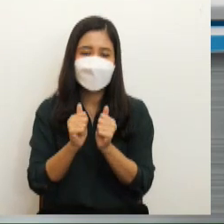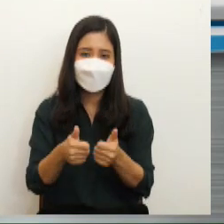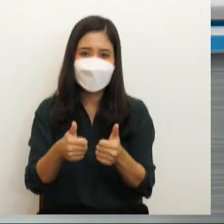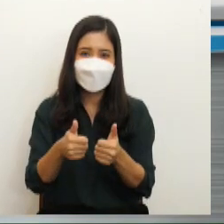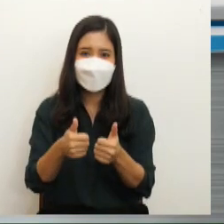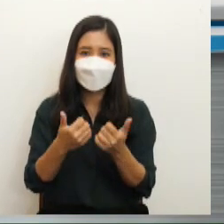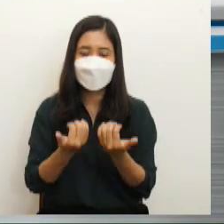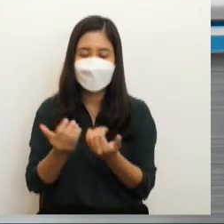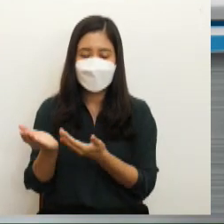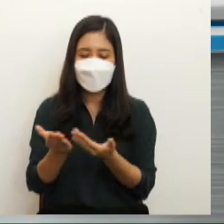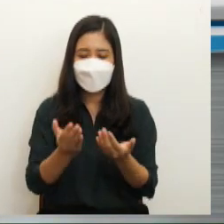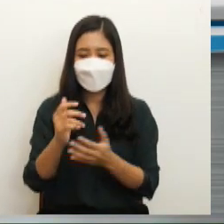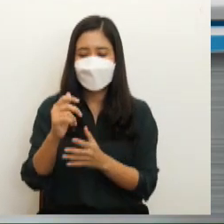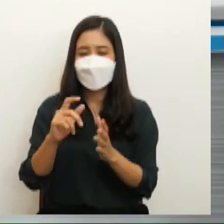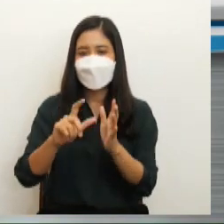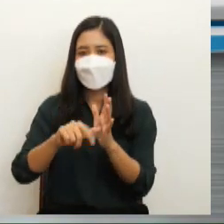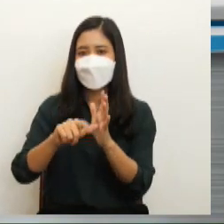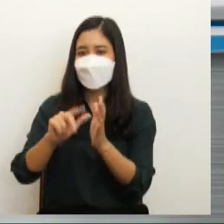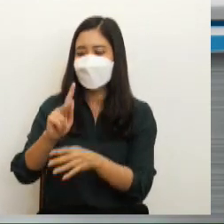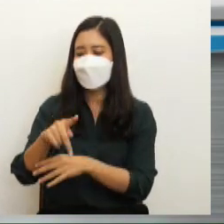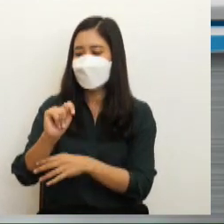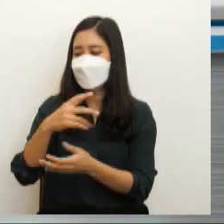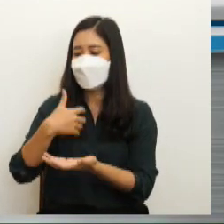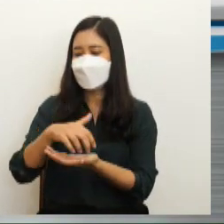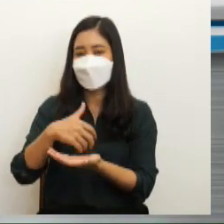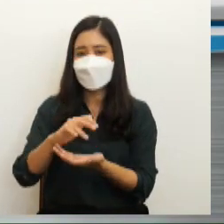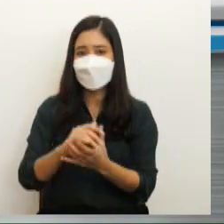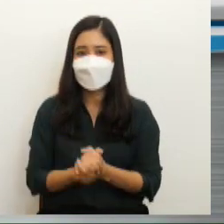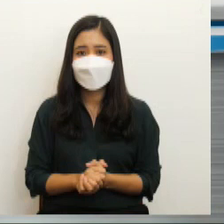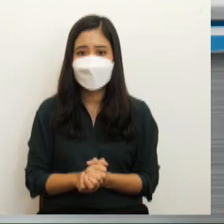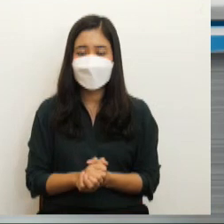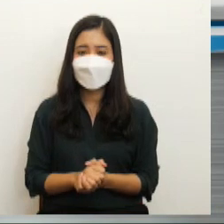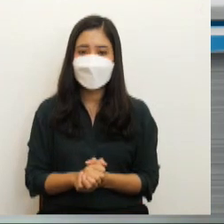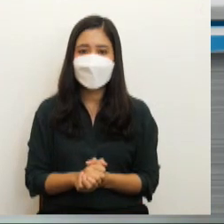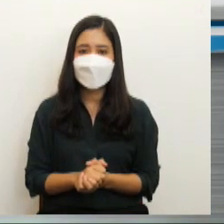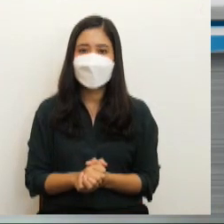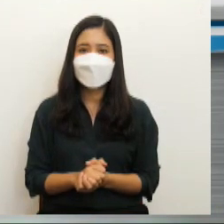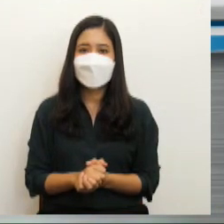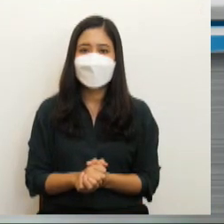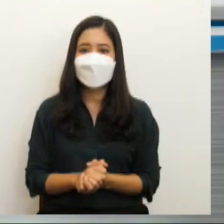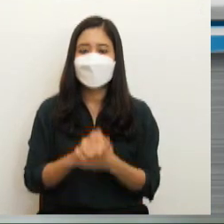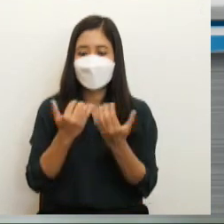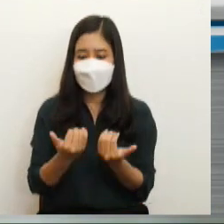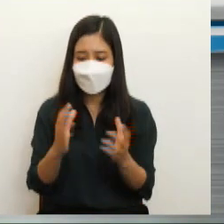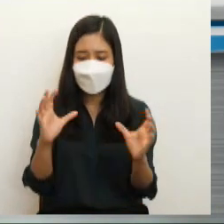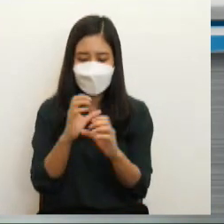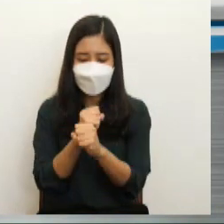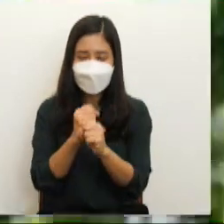องขอเรียนเชิญท่านเลขาอัมพรค่ะ ครับก็ถือโอกาสรับตอนผมขอสรุปประเด็นสั้นๆใน